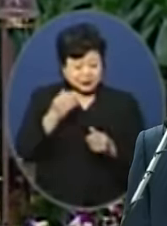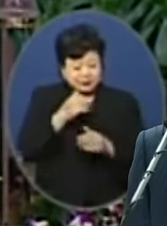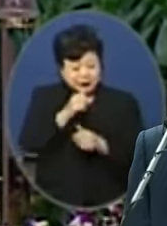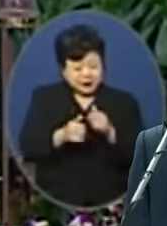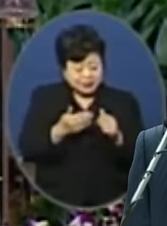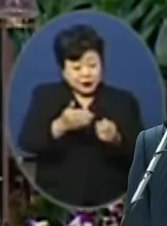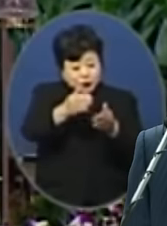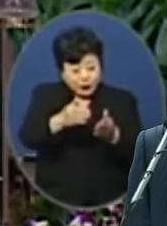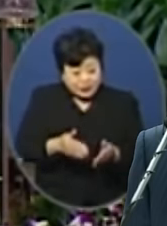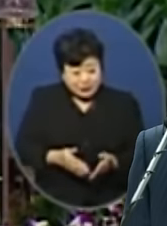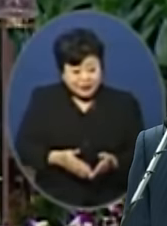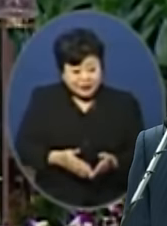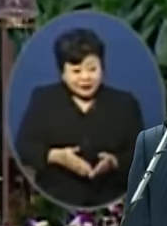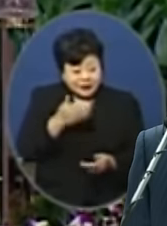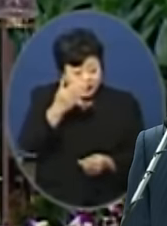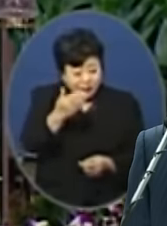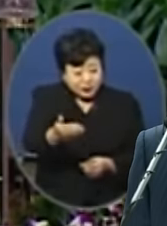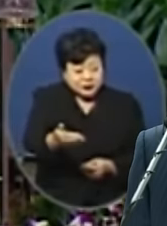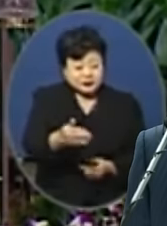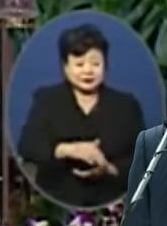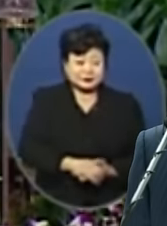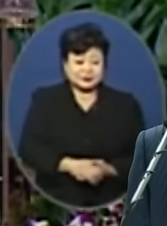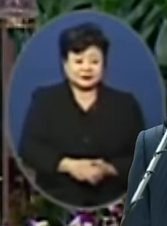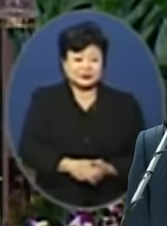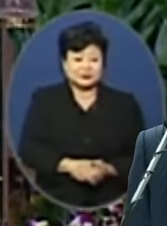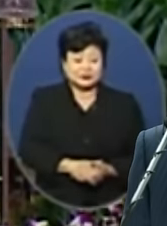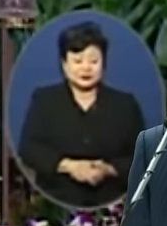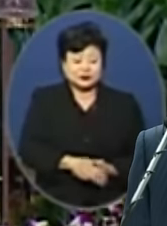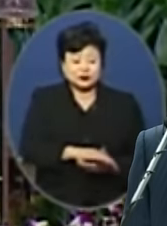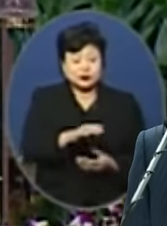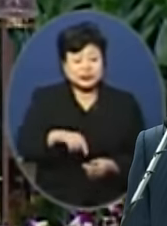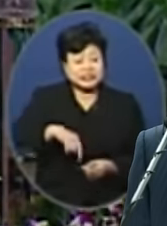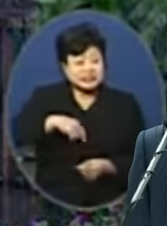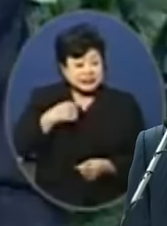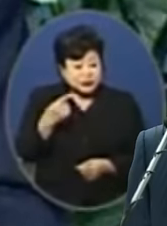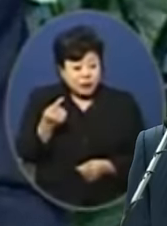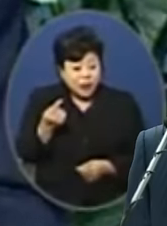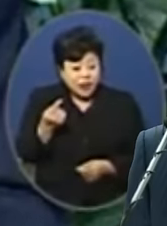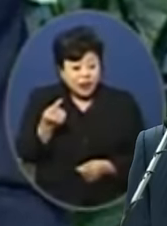성령 하나님을 통해서 여러분 우리 스스로가